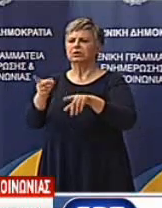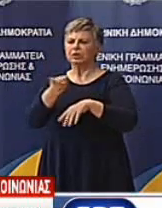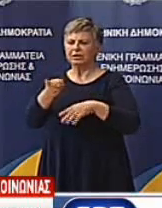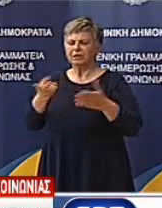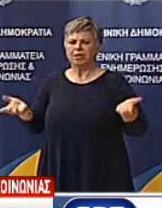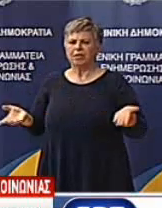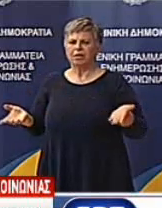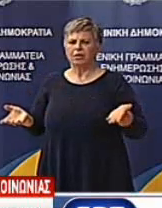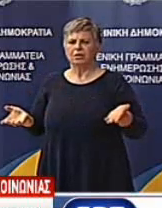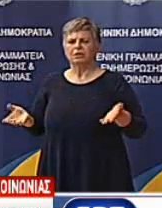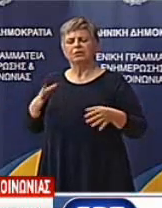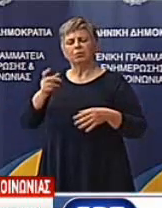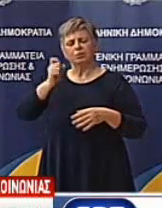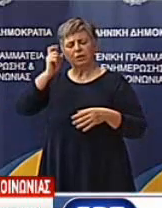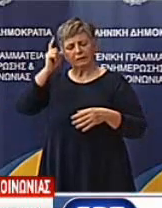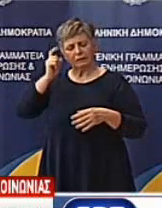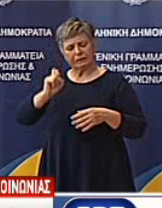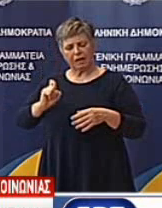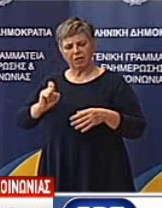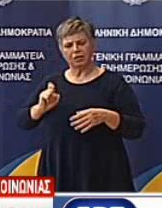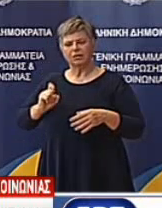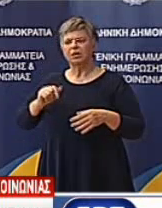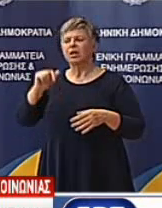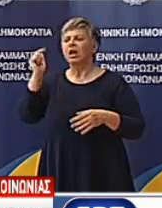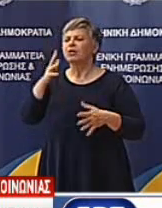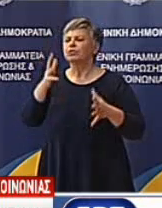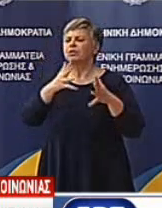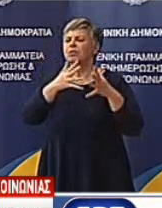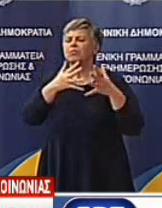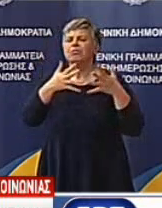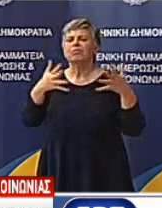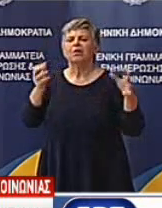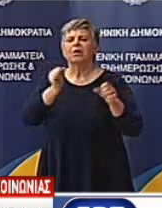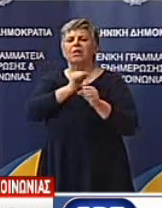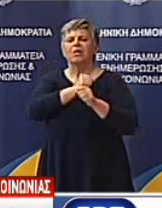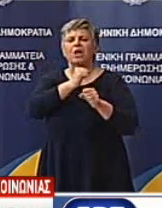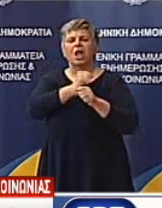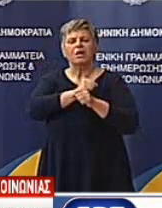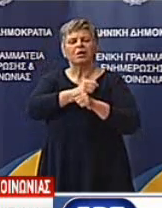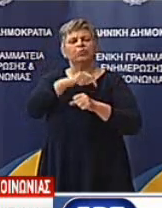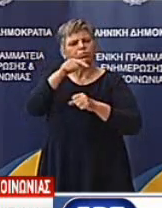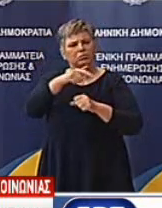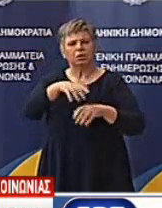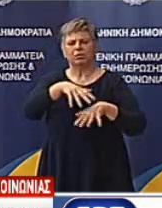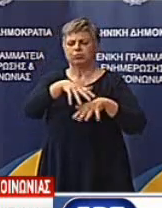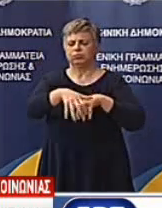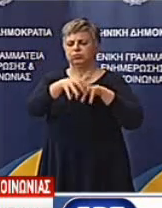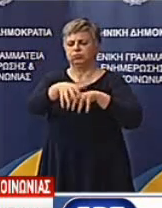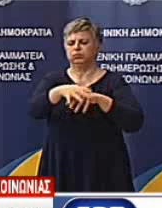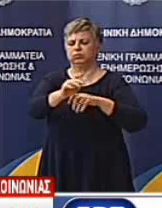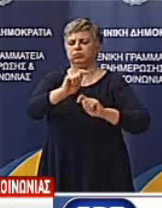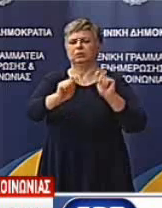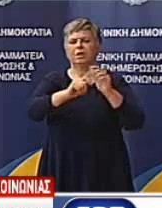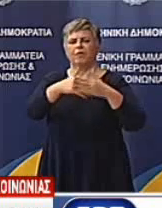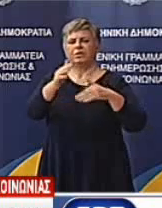άλλο. Διότι όπως ξέρετε και όπως έγινε και σε όλα και τα μεγάλα έργα τα οποία συνεχίζονται αυτή την εποχή όπως ξέρετε, η κυβέρνηση